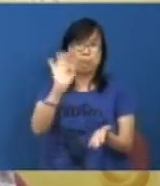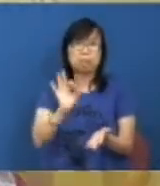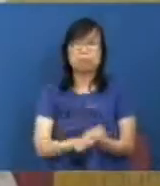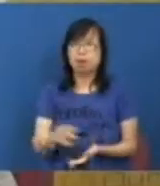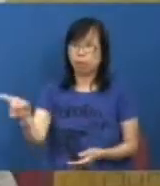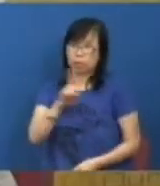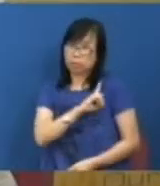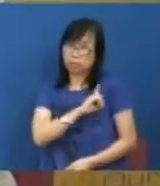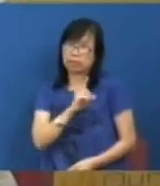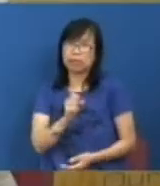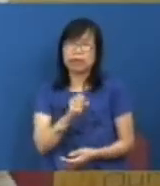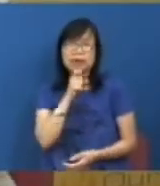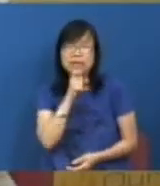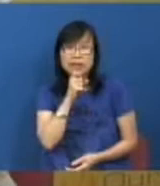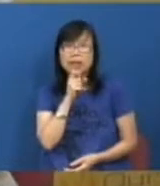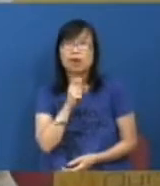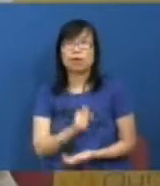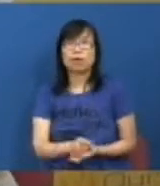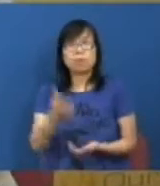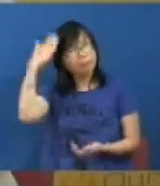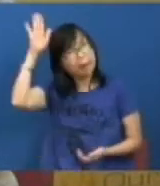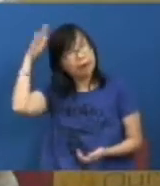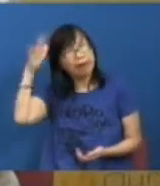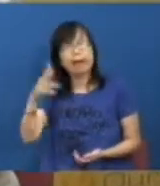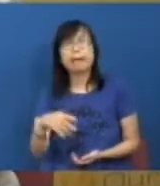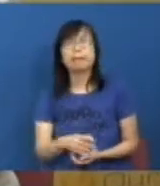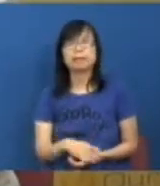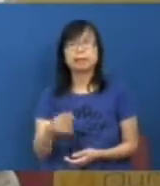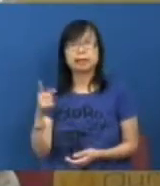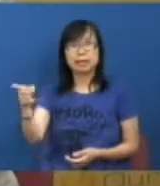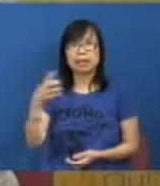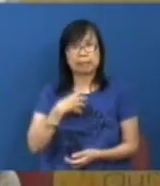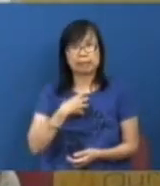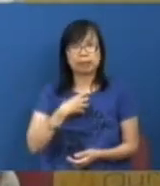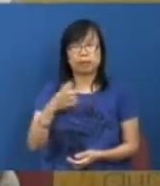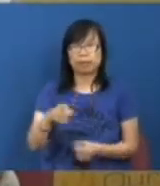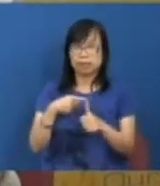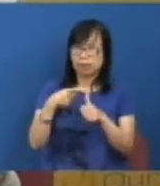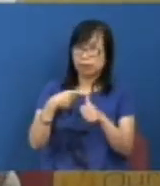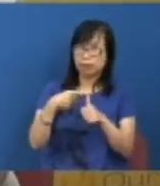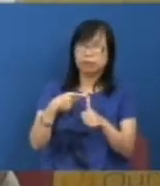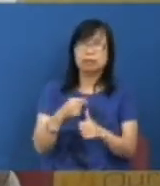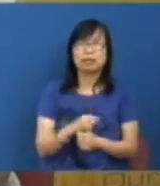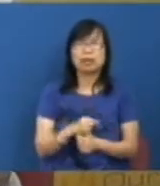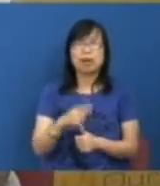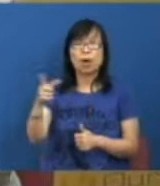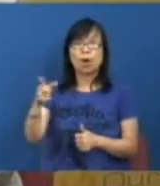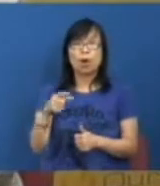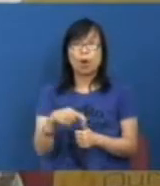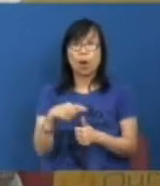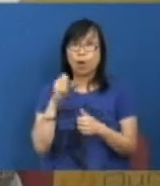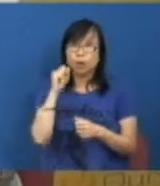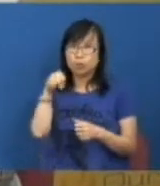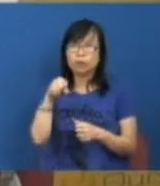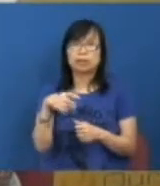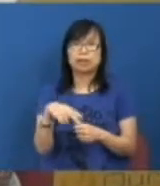我自己有明白理解到你嘅感受。嗱，我首先咧係好同情而家港